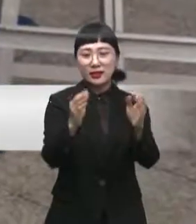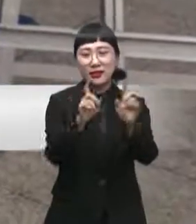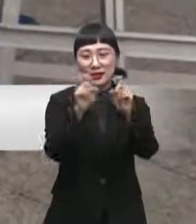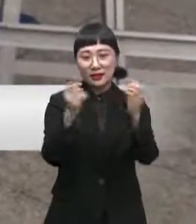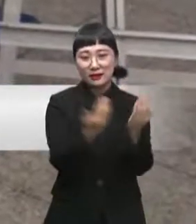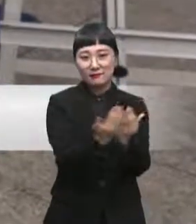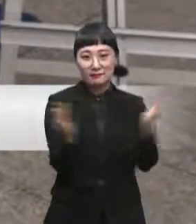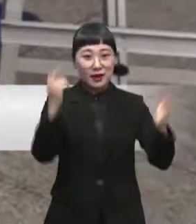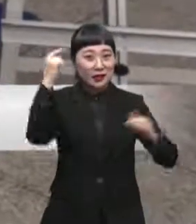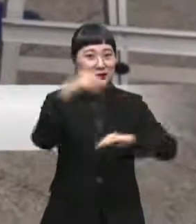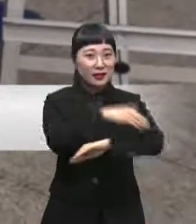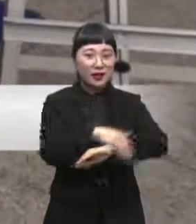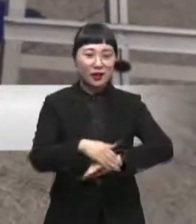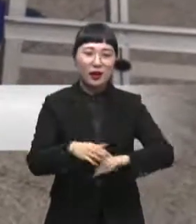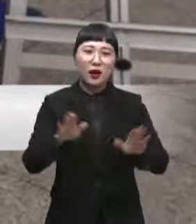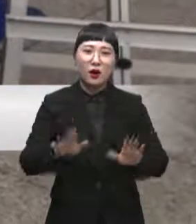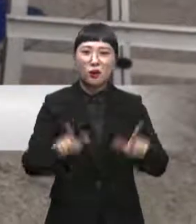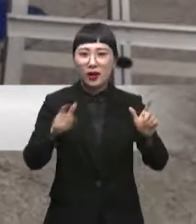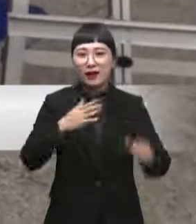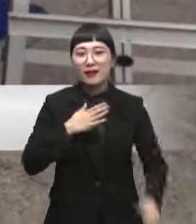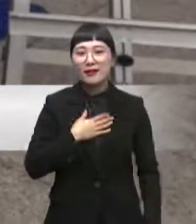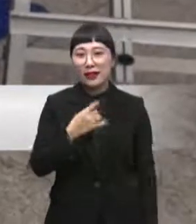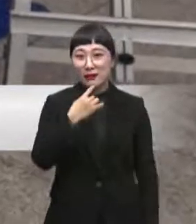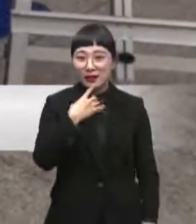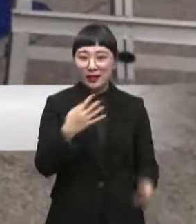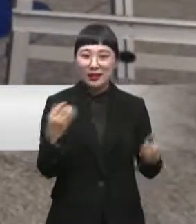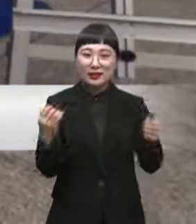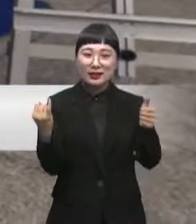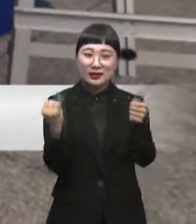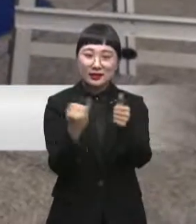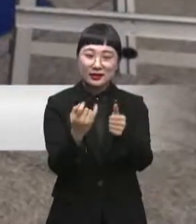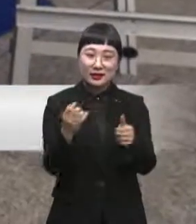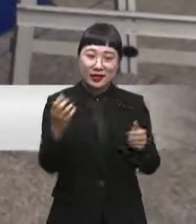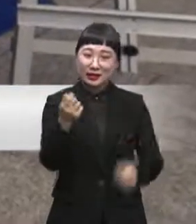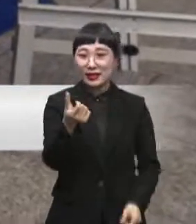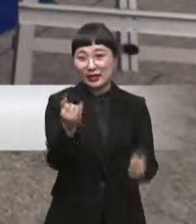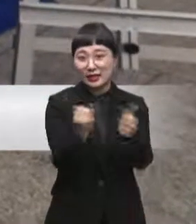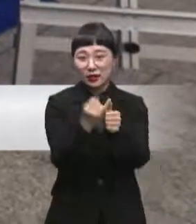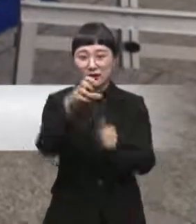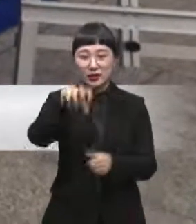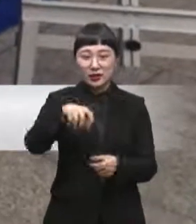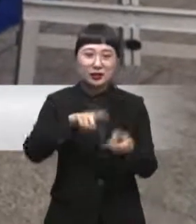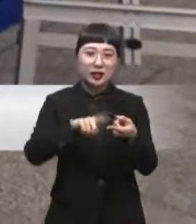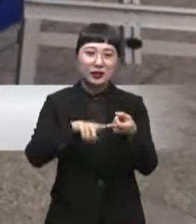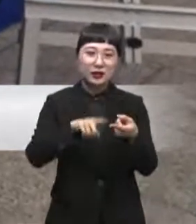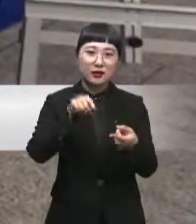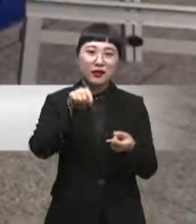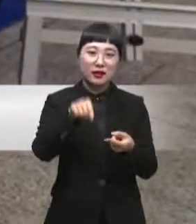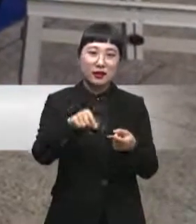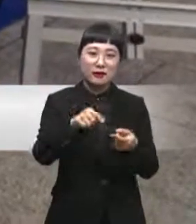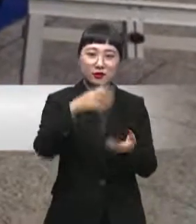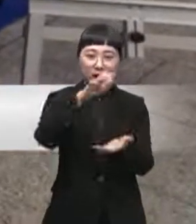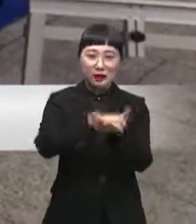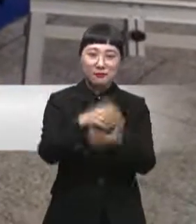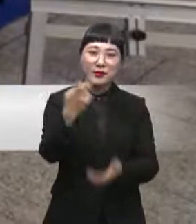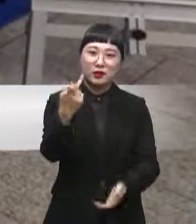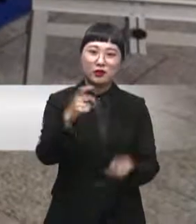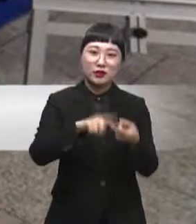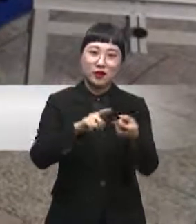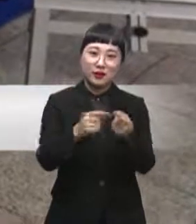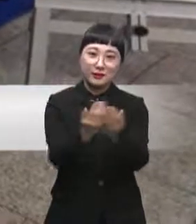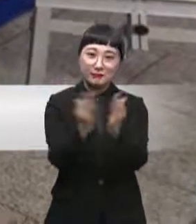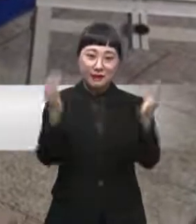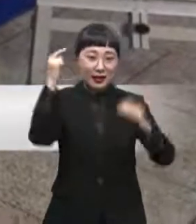이번 전시회에서는 올해 나만의 작은 결혼식 사진 공모전에서 당선된 작품 등 모두 열 두 작품이 전시됩니다